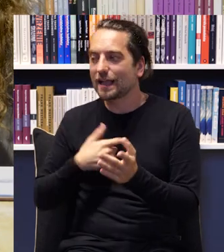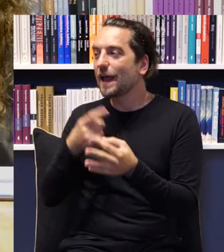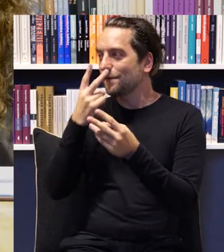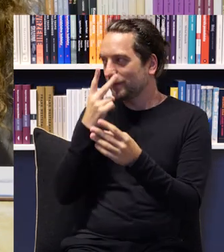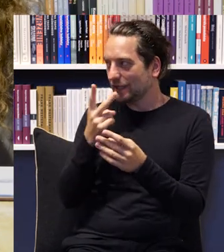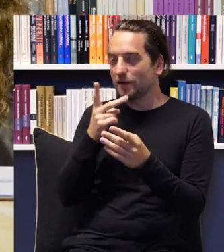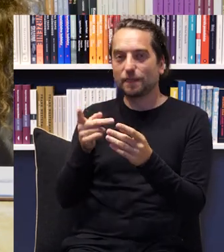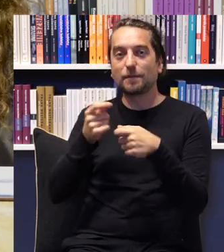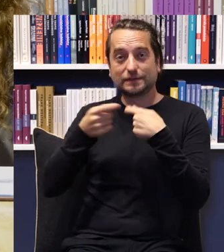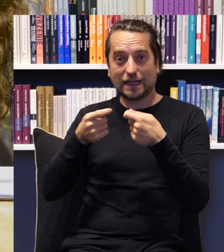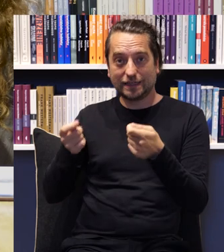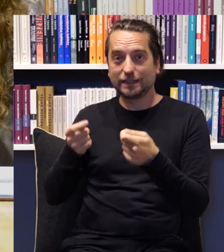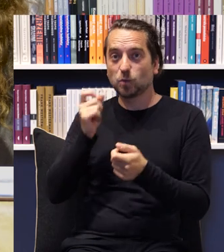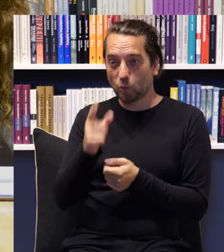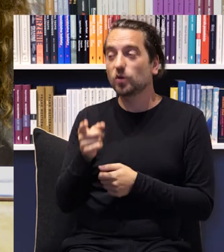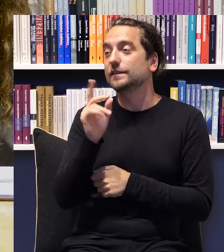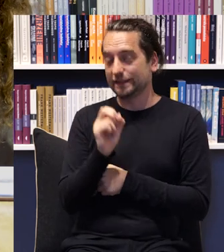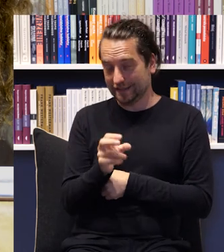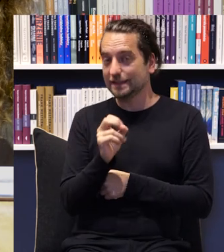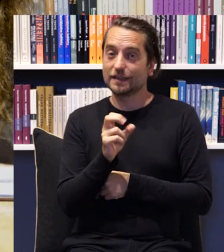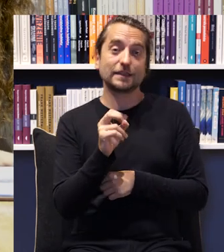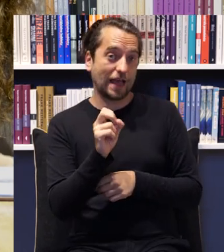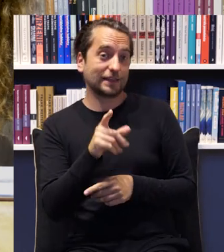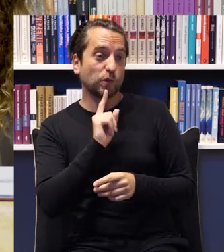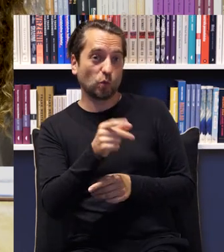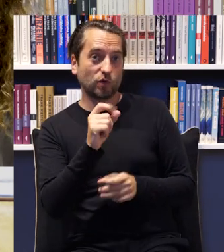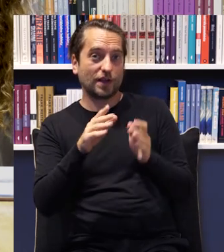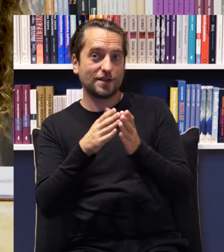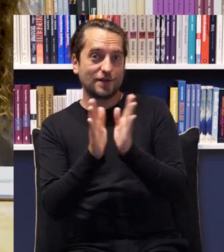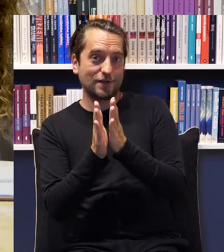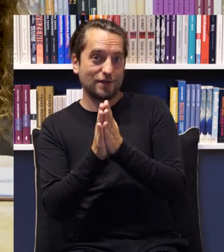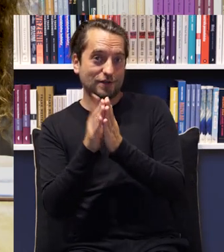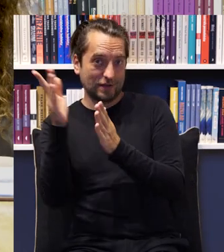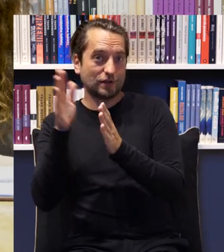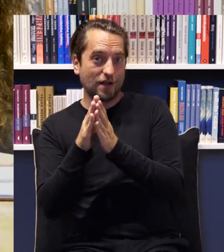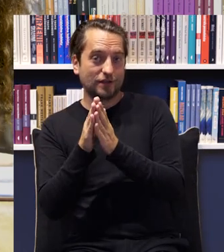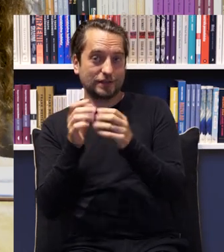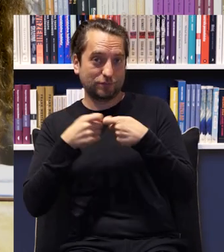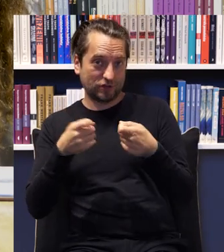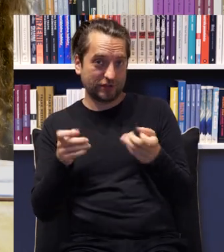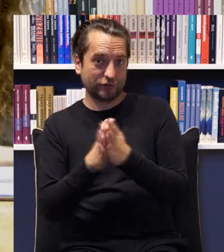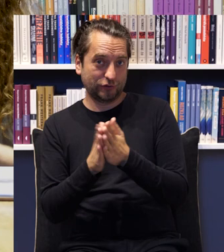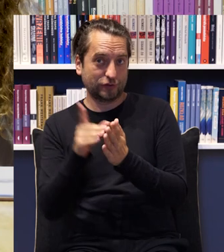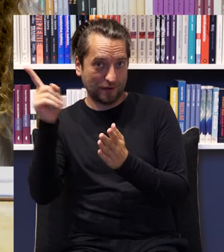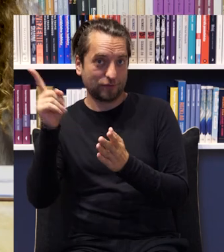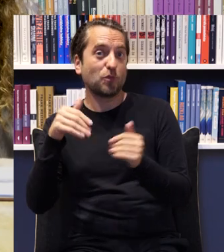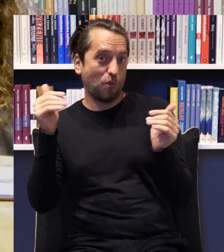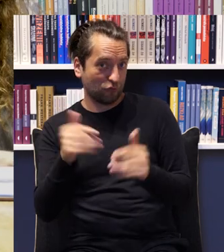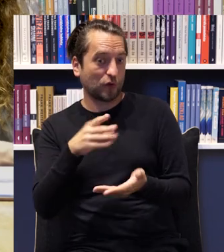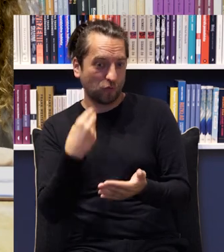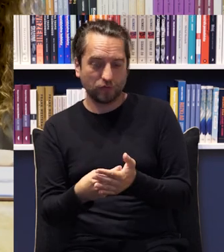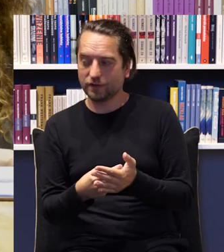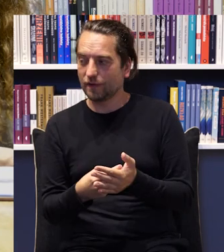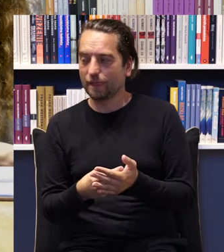na targach. Jest tam wyeksponowana. Jest wyeksponowana, potwierdzam, bo niestety